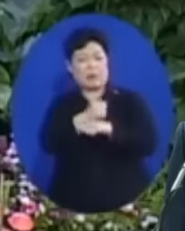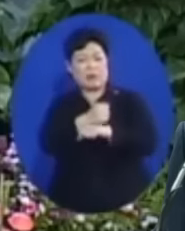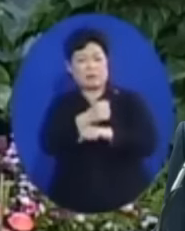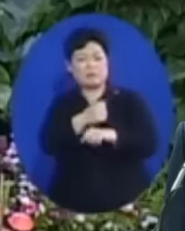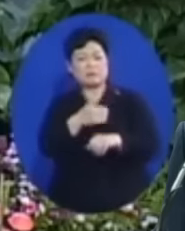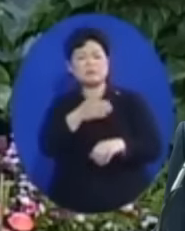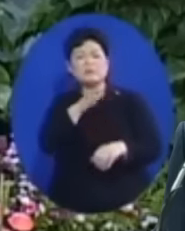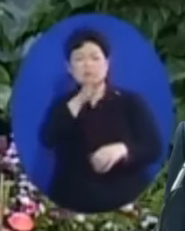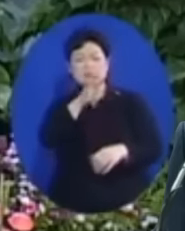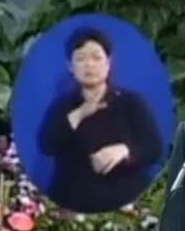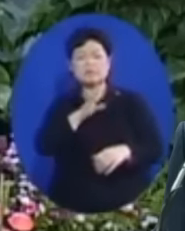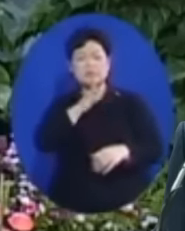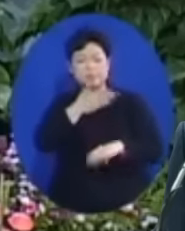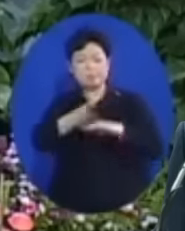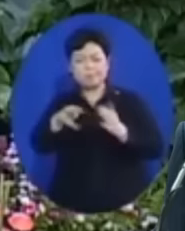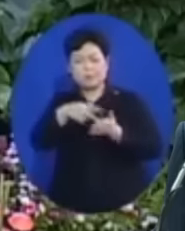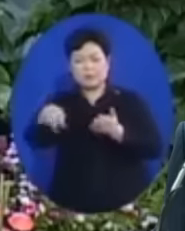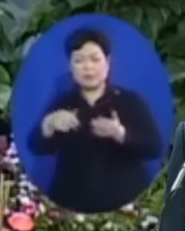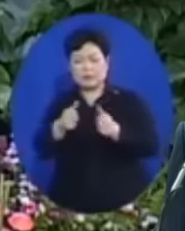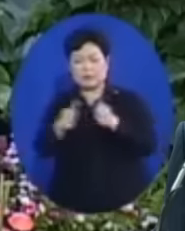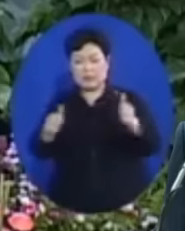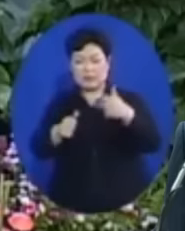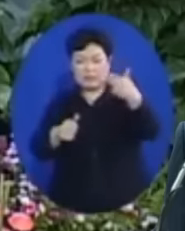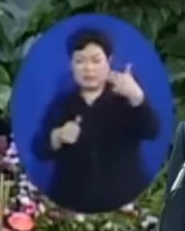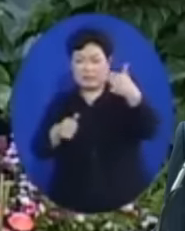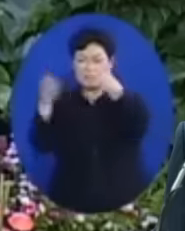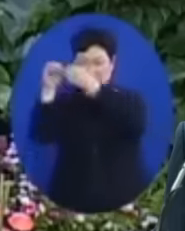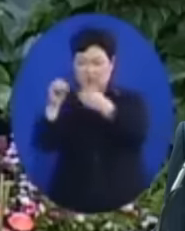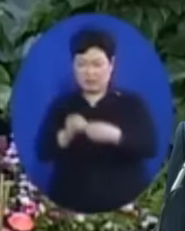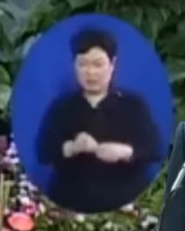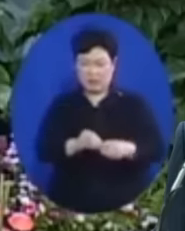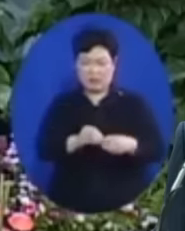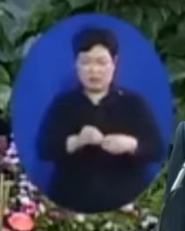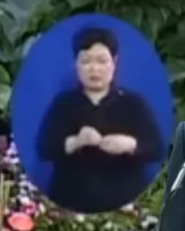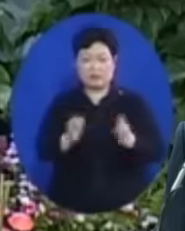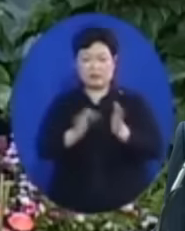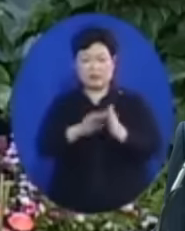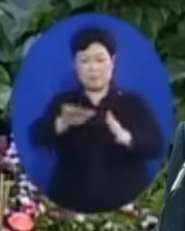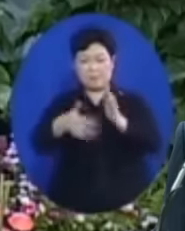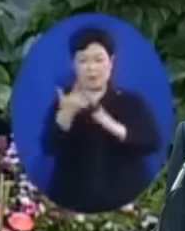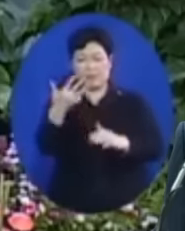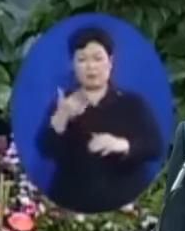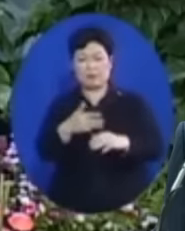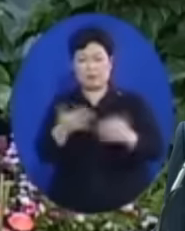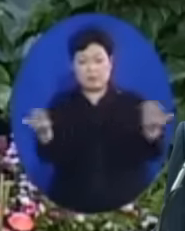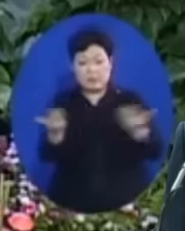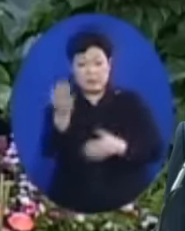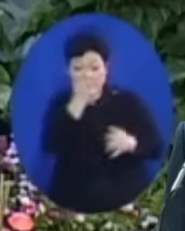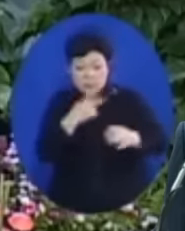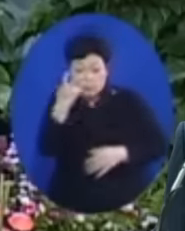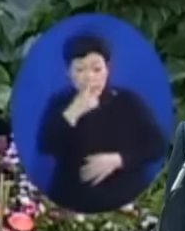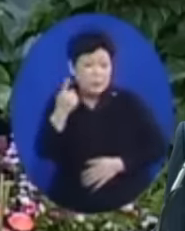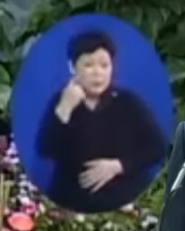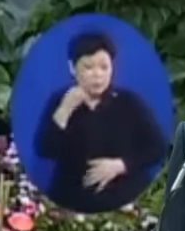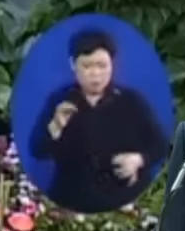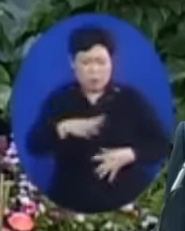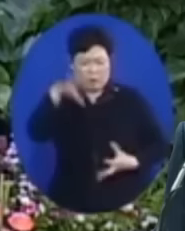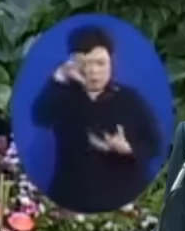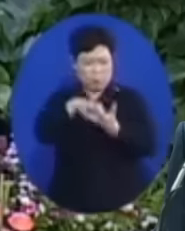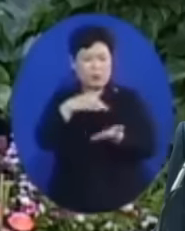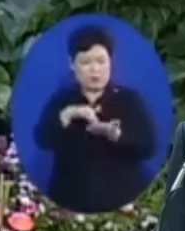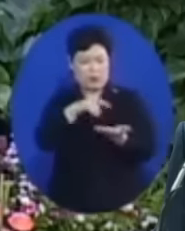타락한 여자였습니다. 그의 후손은 7대에 걸쳐서 약 800명의 직업을 조사해보니 놀라운 통계가